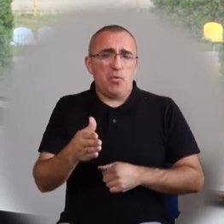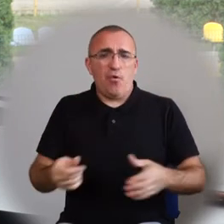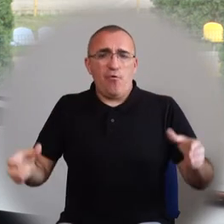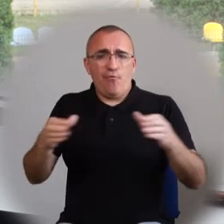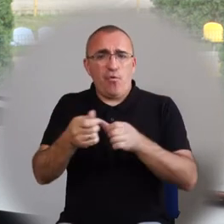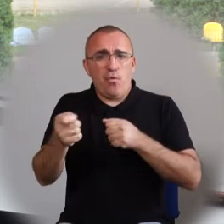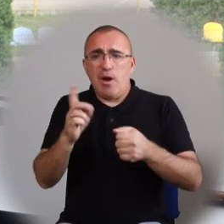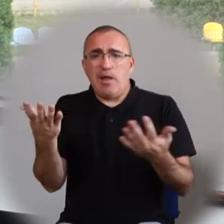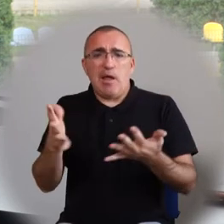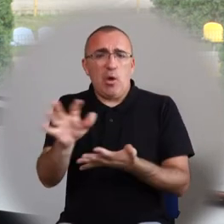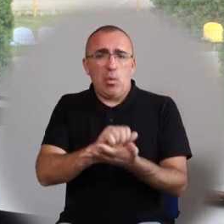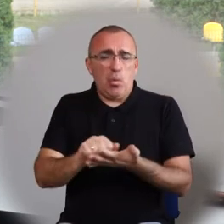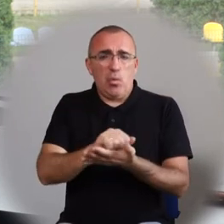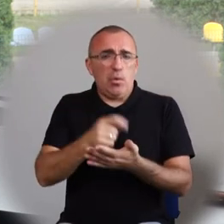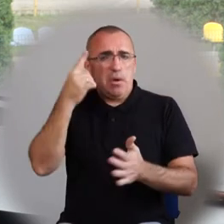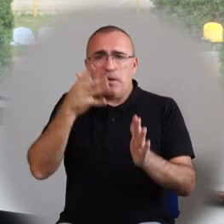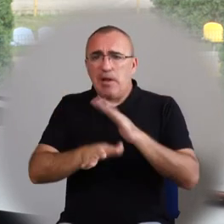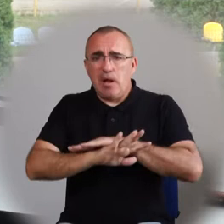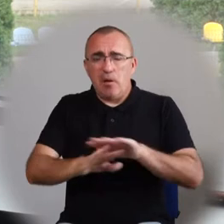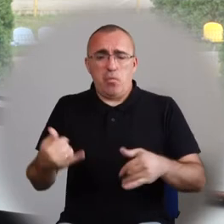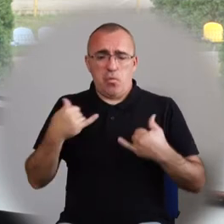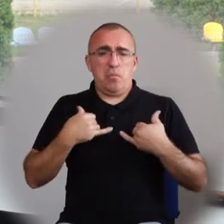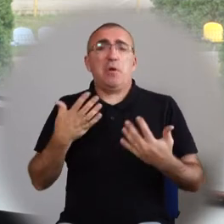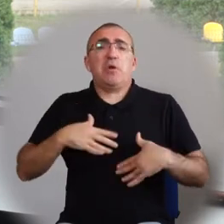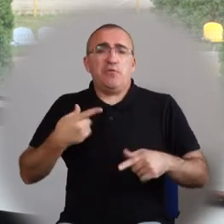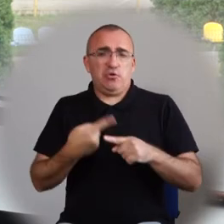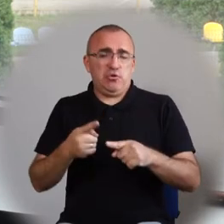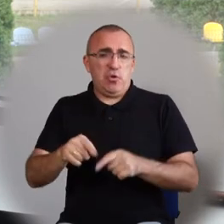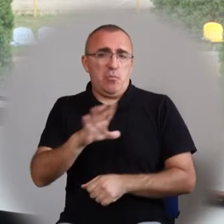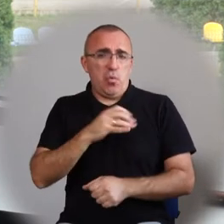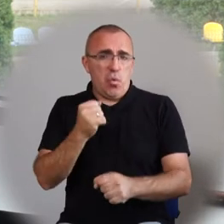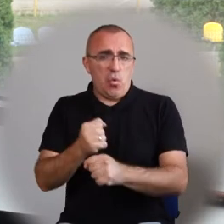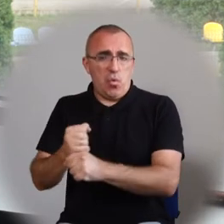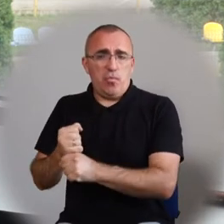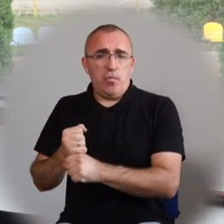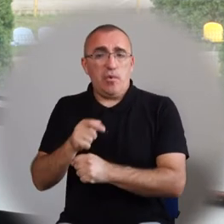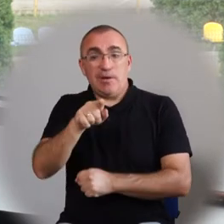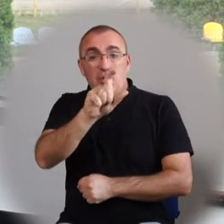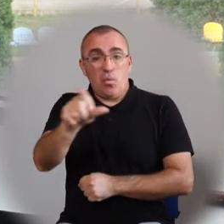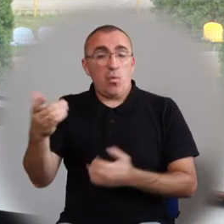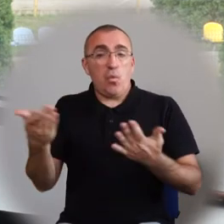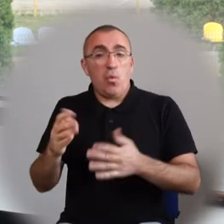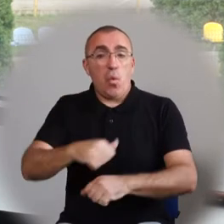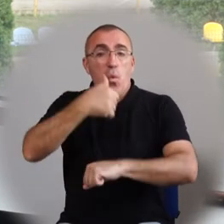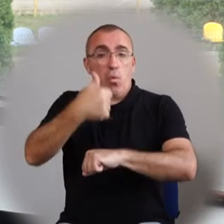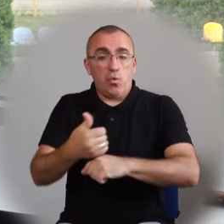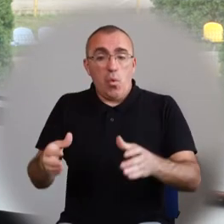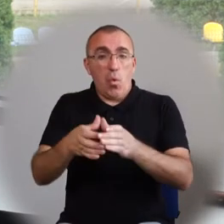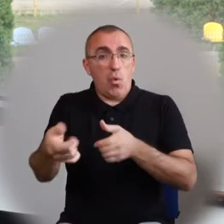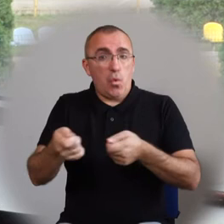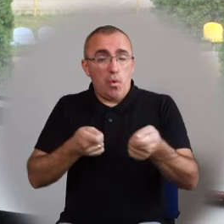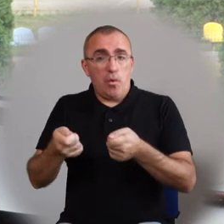які пішли в громади, які руйнуються, і нерозуміння в мене, навіщо це було робити, і тих людей,